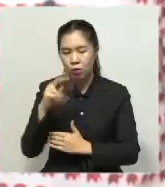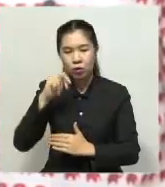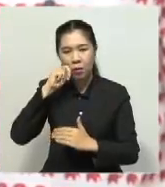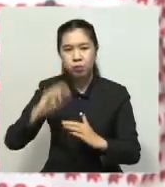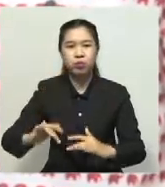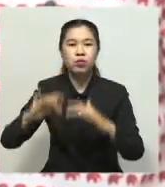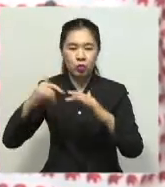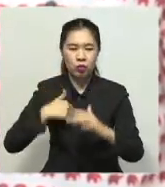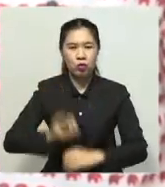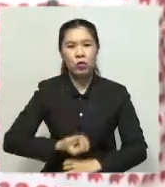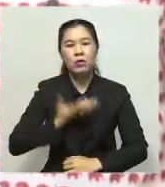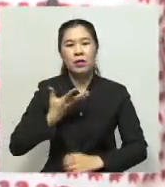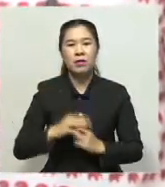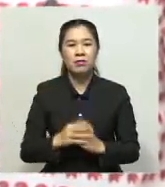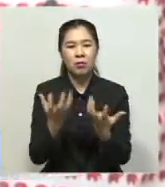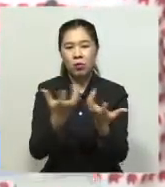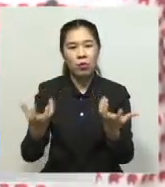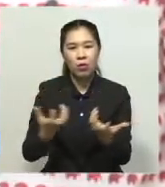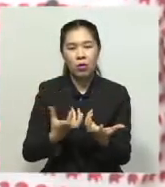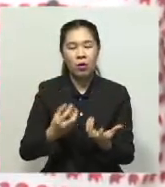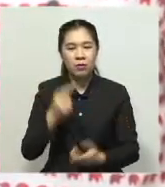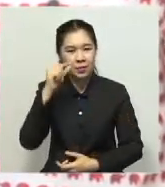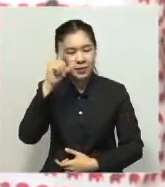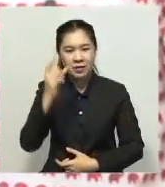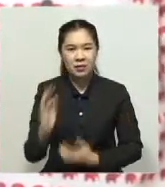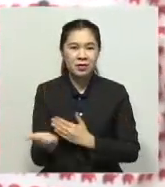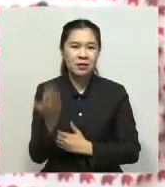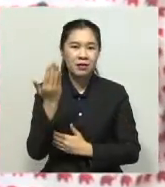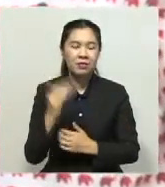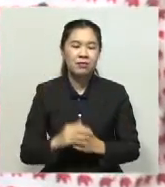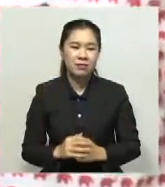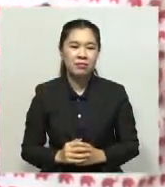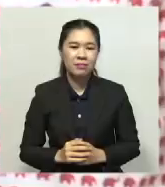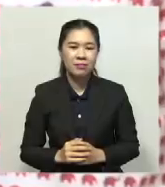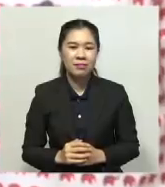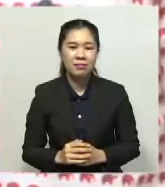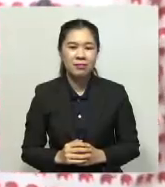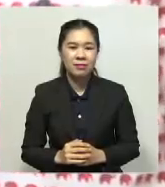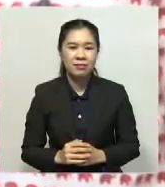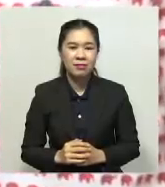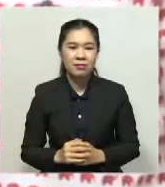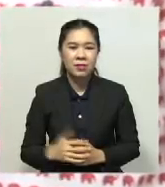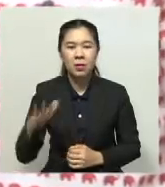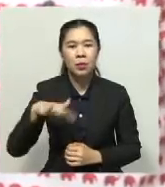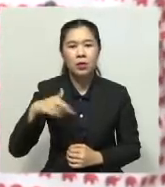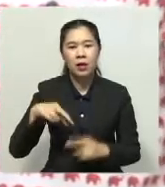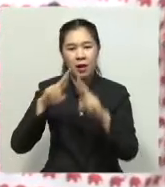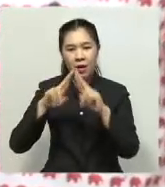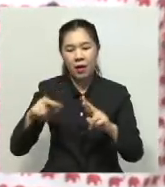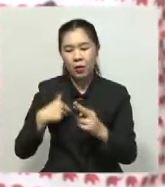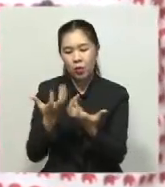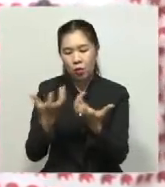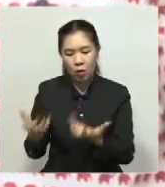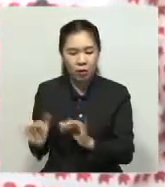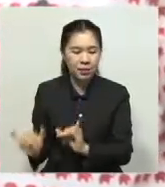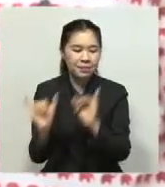กใจไหมคะ ตกใจมากเลยของเกลื่อนเลยค่ะตื่นเช้ามานะ เพิ่งขนของกันเมื่อเช้าด้วย ใช่ค่ะแต่ว่าปกติก็ขนออกจากร้านแล้วก็รีสอร์ทขนออกมาหมด